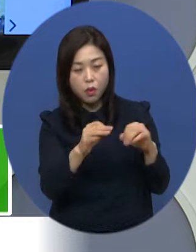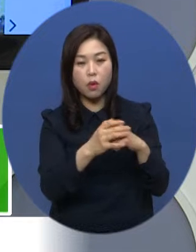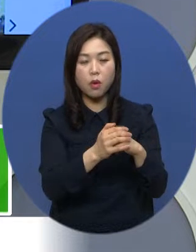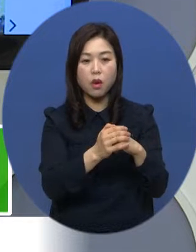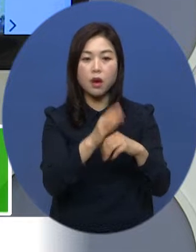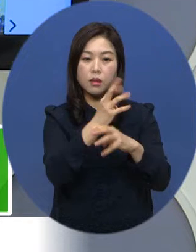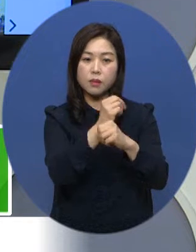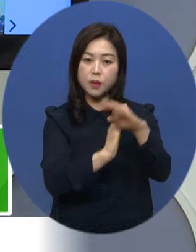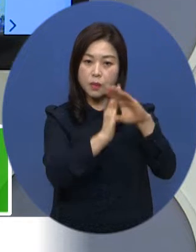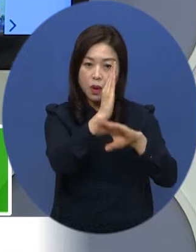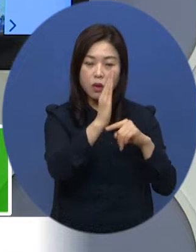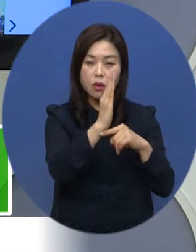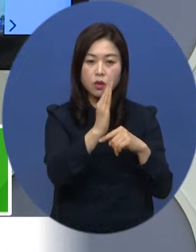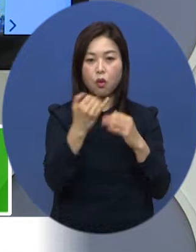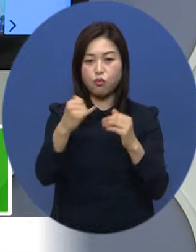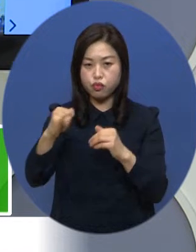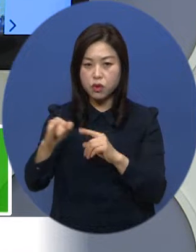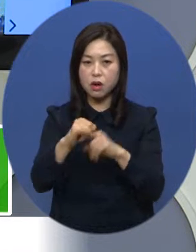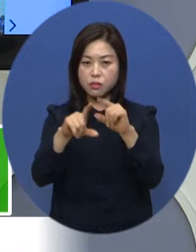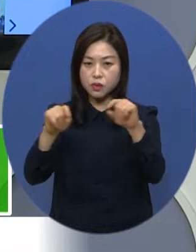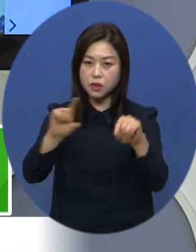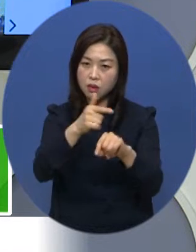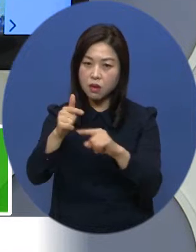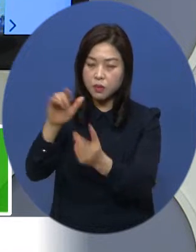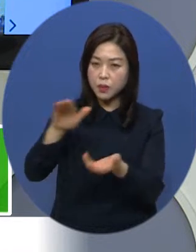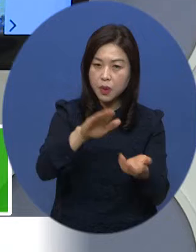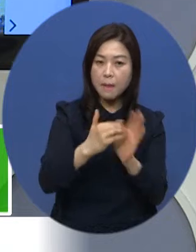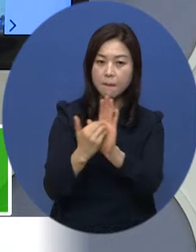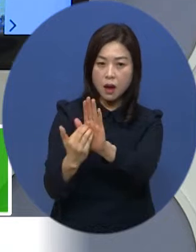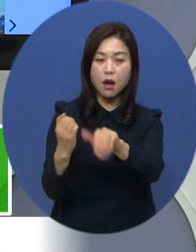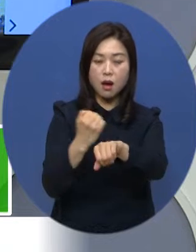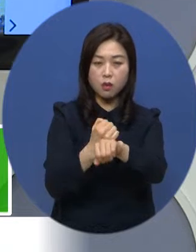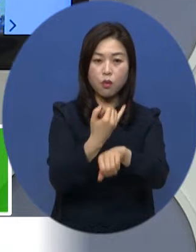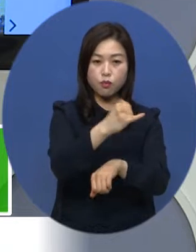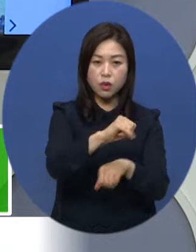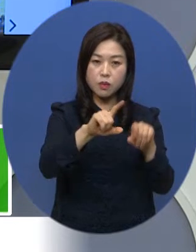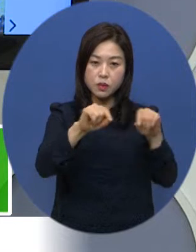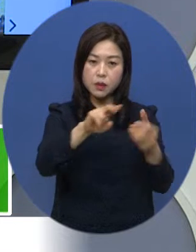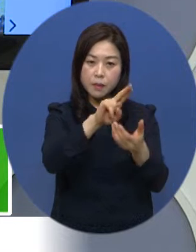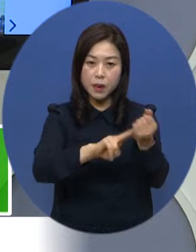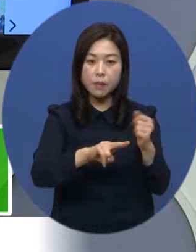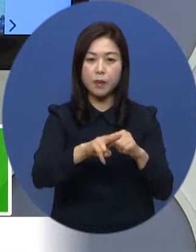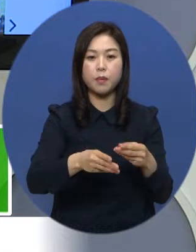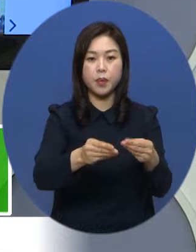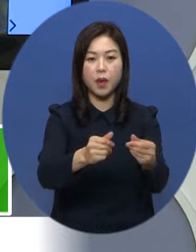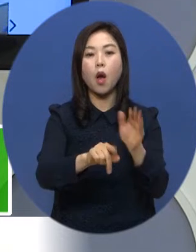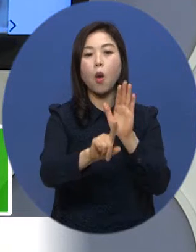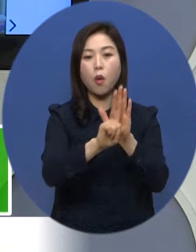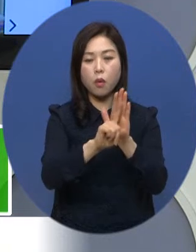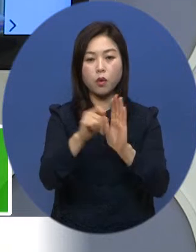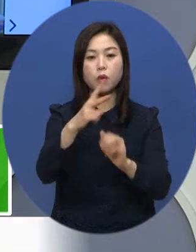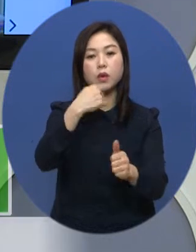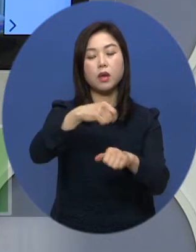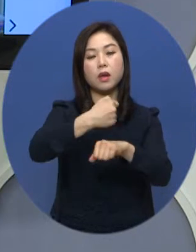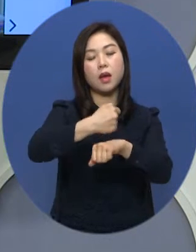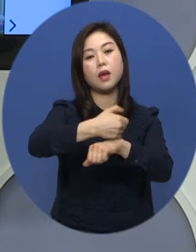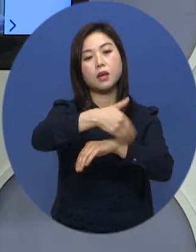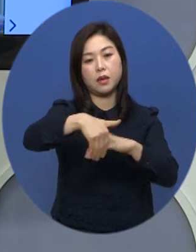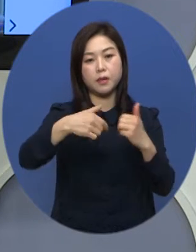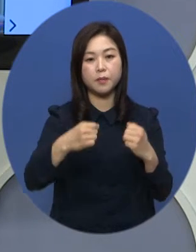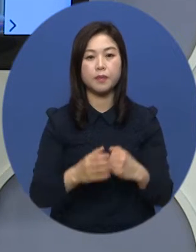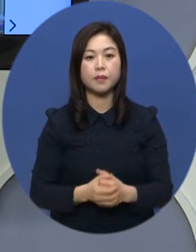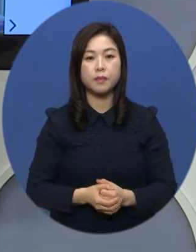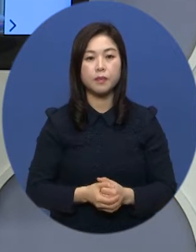불량 씨스타 제가 공급되는 것을 사전에 차단하고 불량식품 판매가 근절 되도록 홍보와 지도 등을 실시합니다